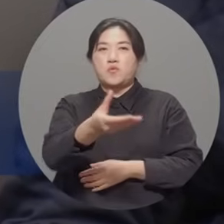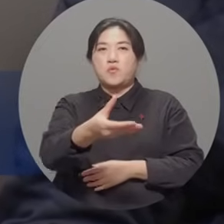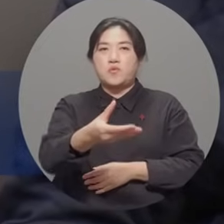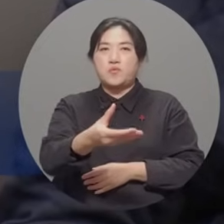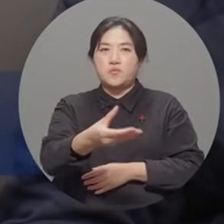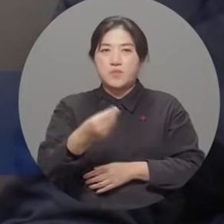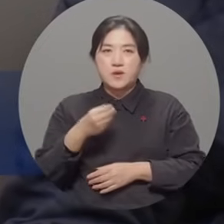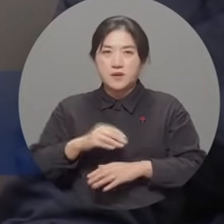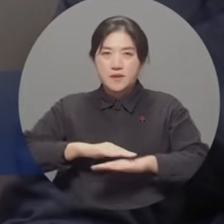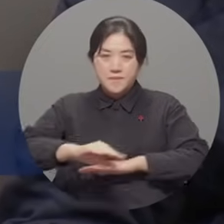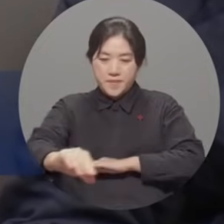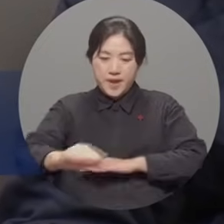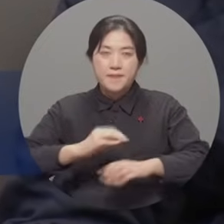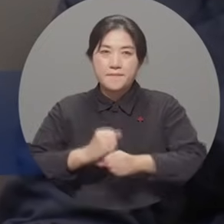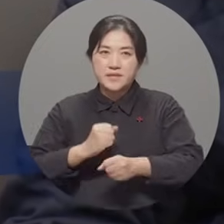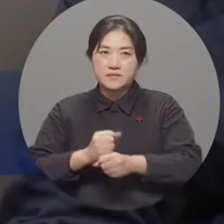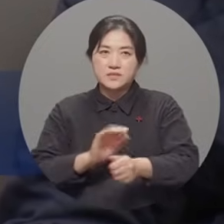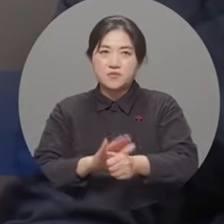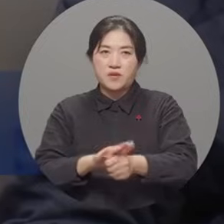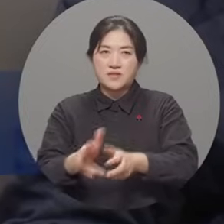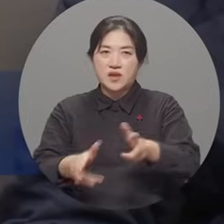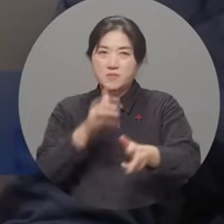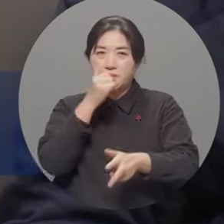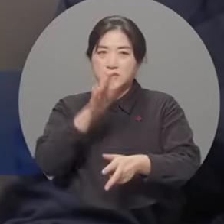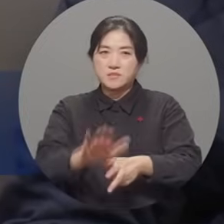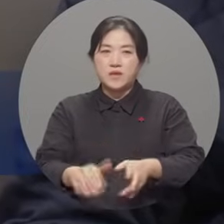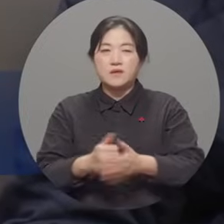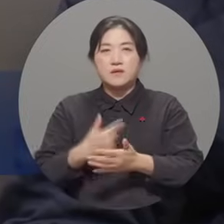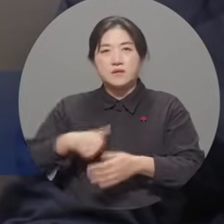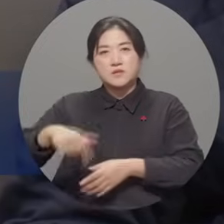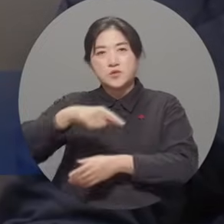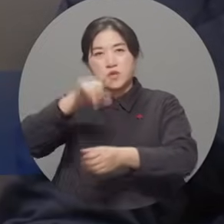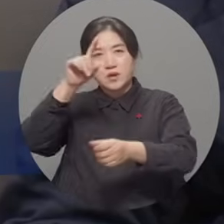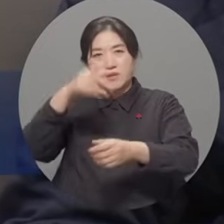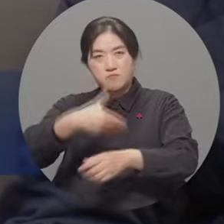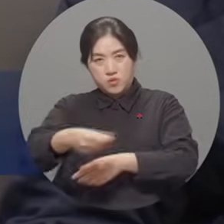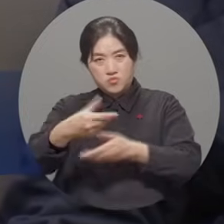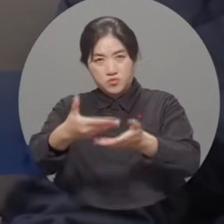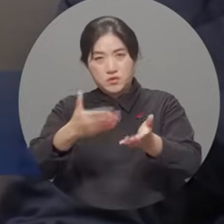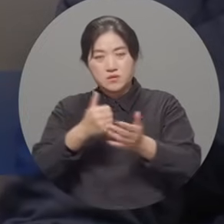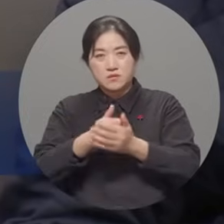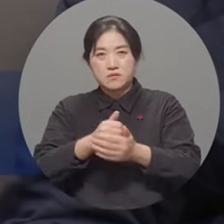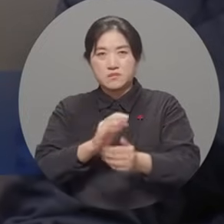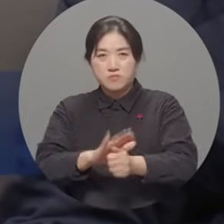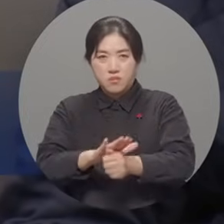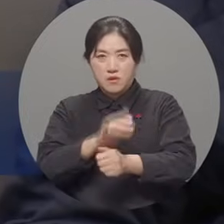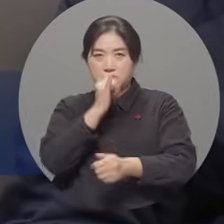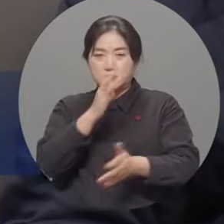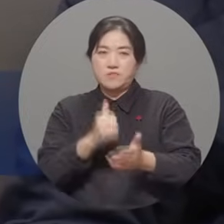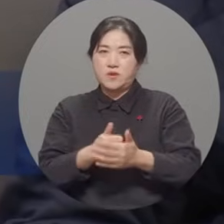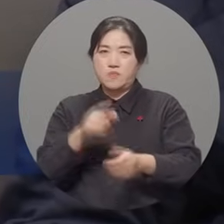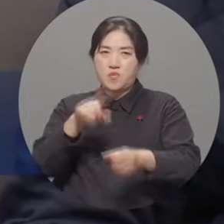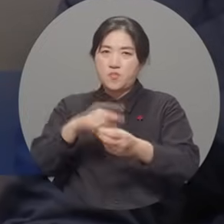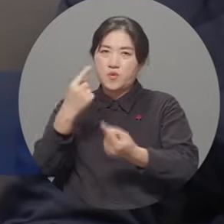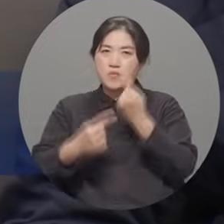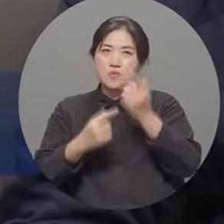방음 매트 지원 사업을 하고 있습니다만은 저희들이 목표했던 것에 비해서